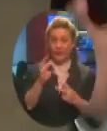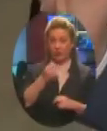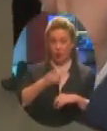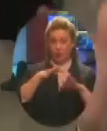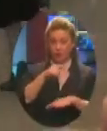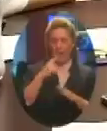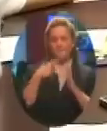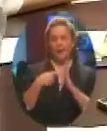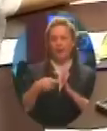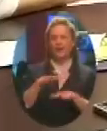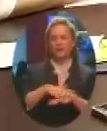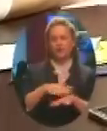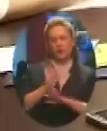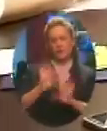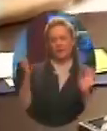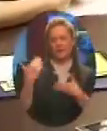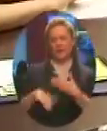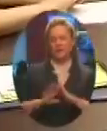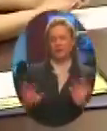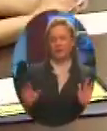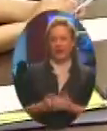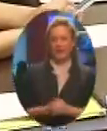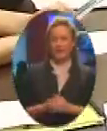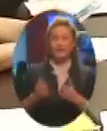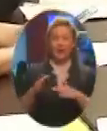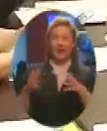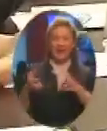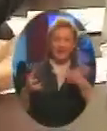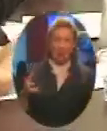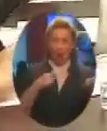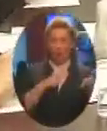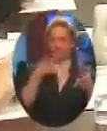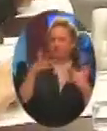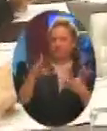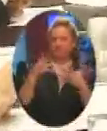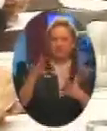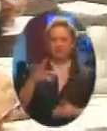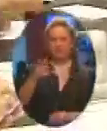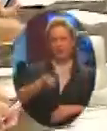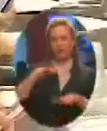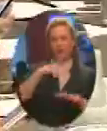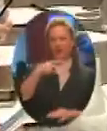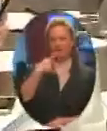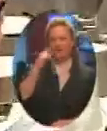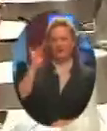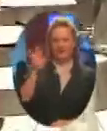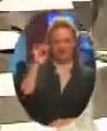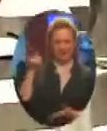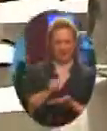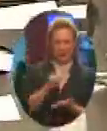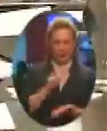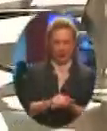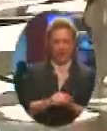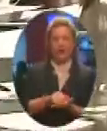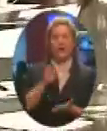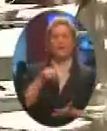התחושה שדי. באופוזיציה מטבע הדברים תקפו את תגובתו הארסית של ראש הממשלה כלפי העיתונאית אילנה דיין, והמחנה הציוני אף העבירו